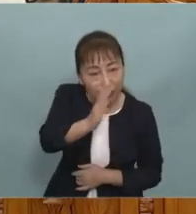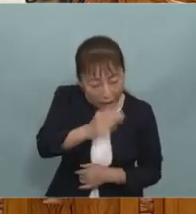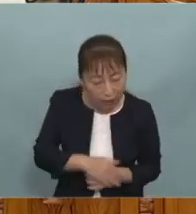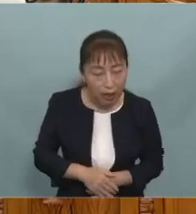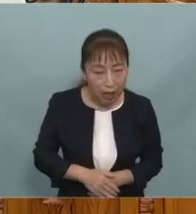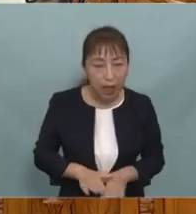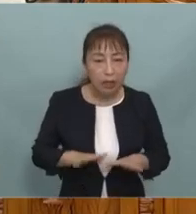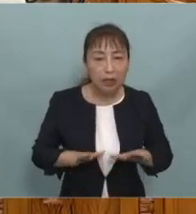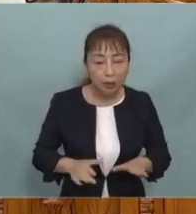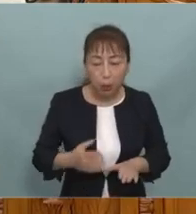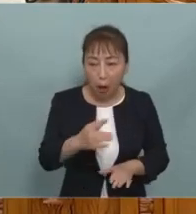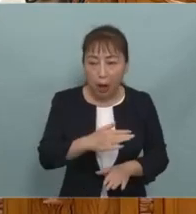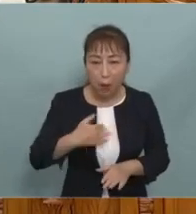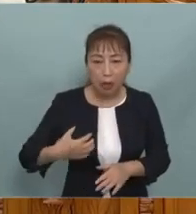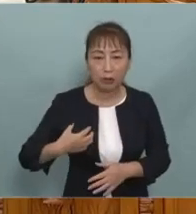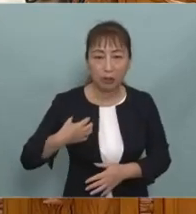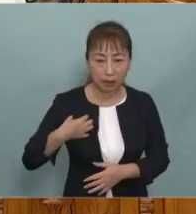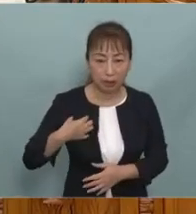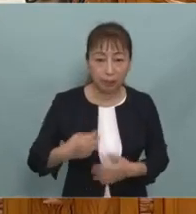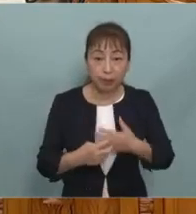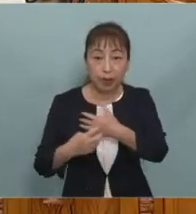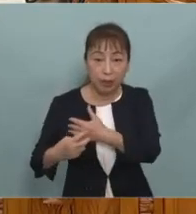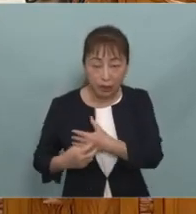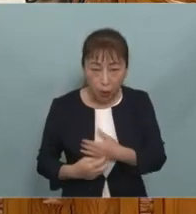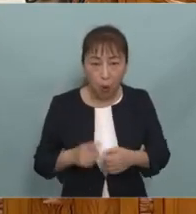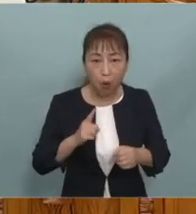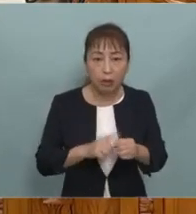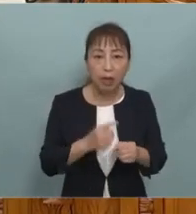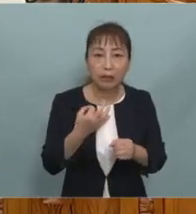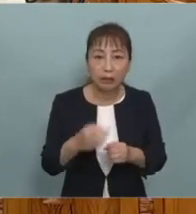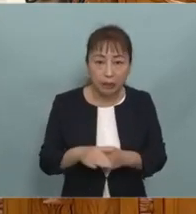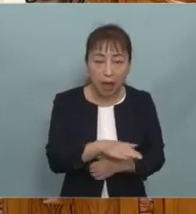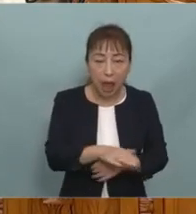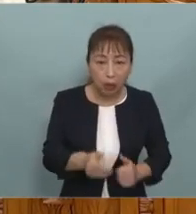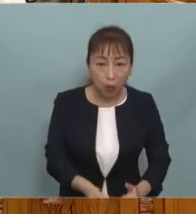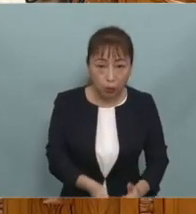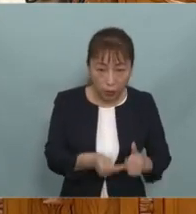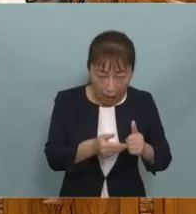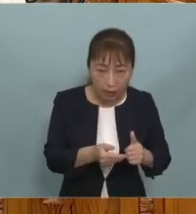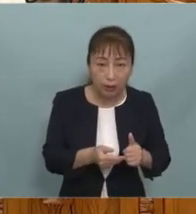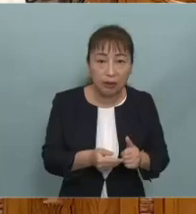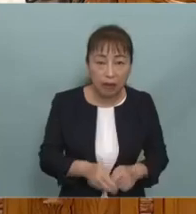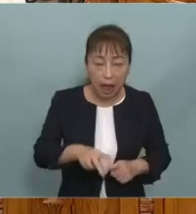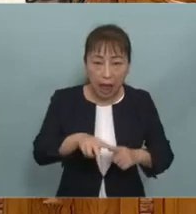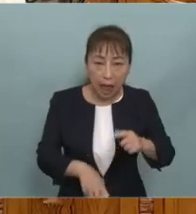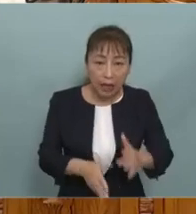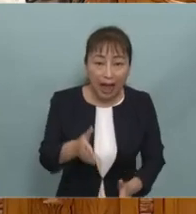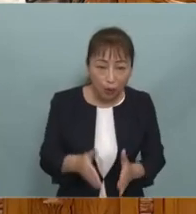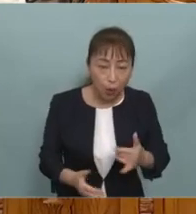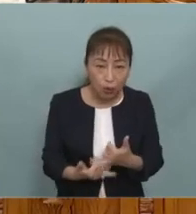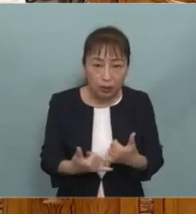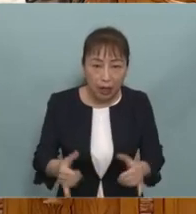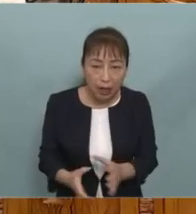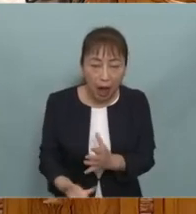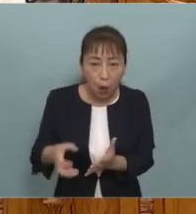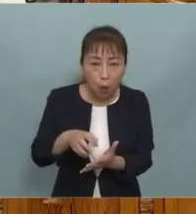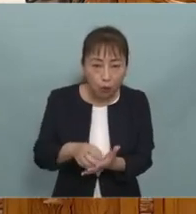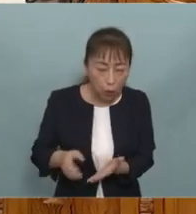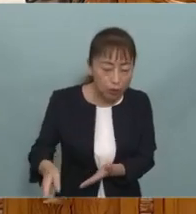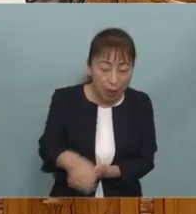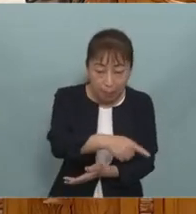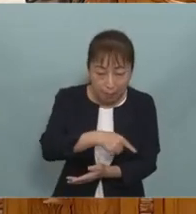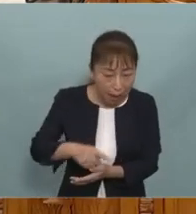の責任であります医療年金子育て介護など社会保障全般を